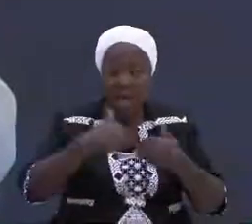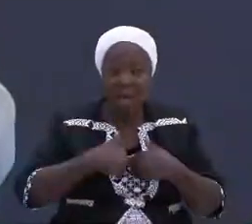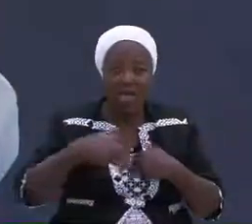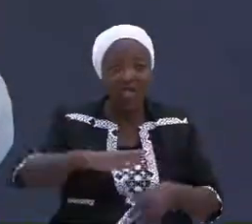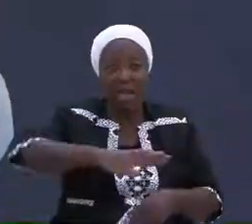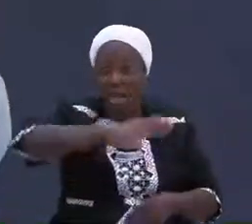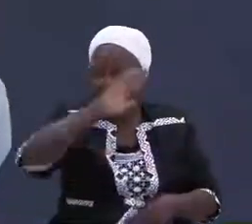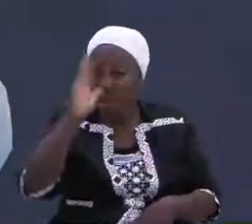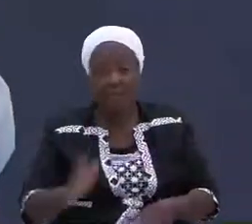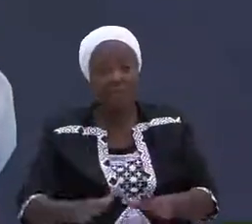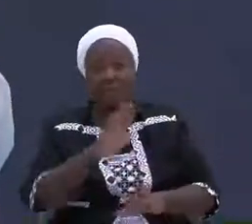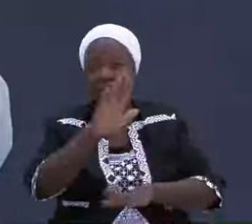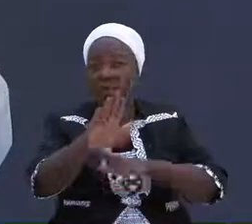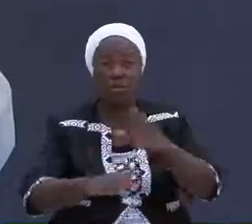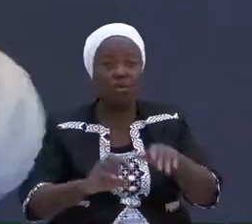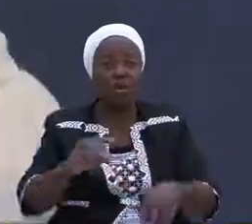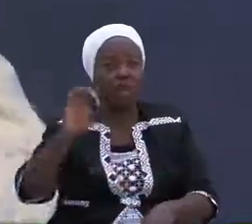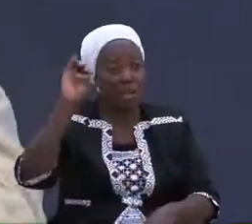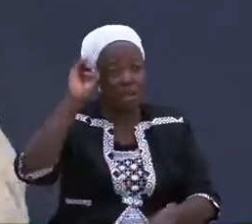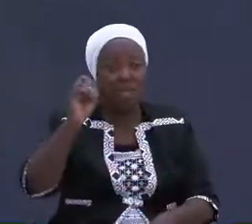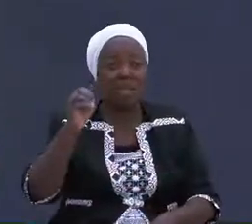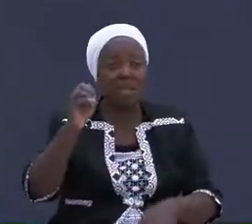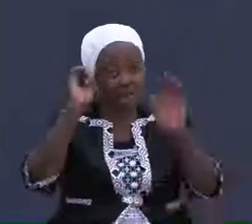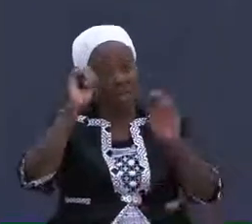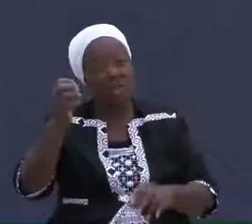jamais marché. Il était né